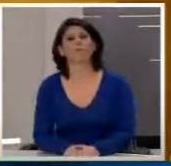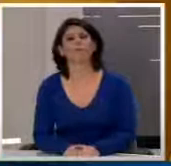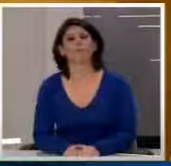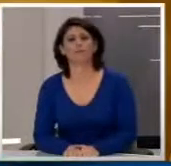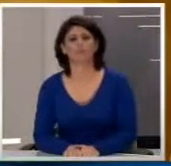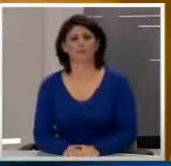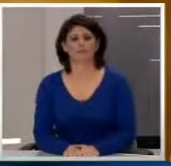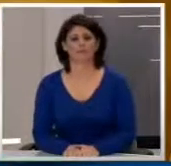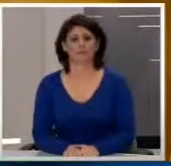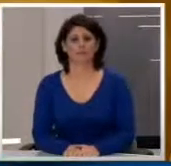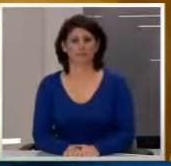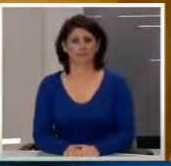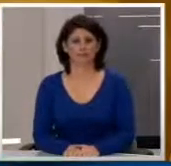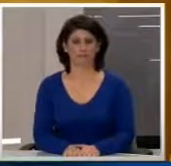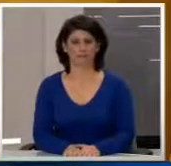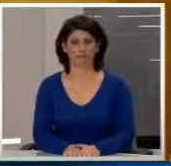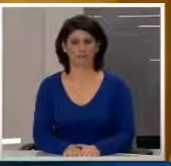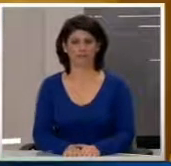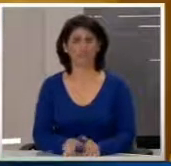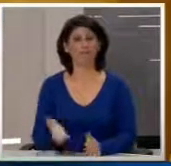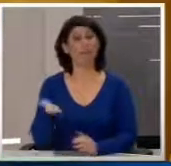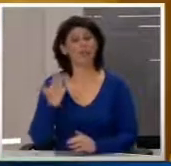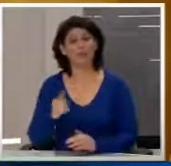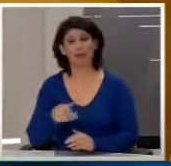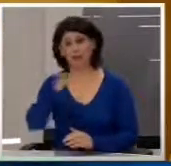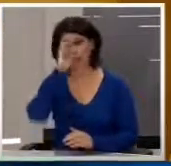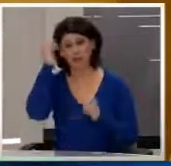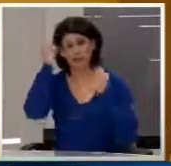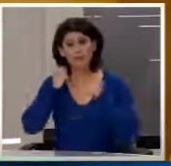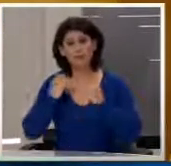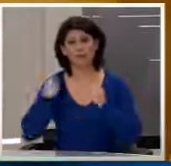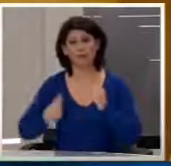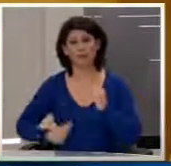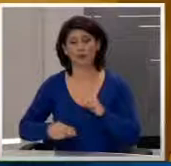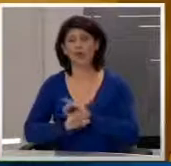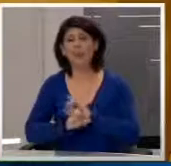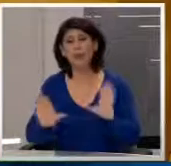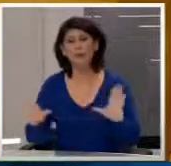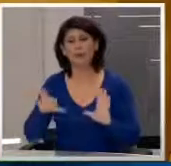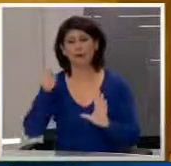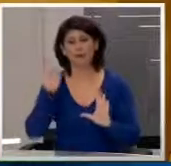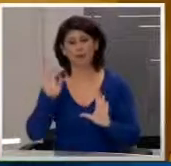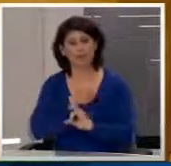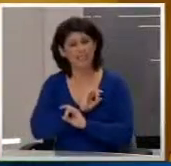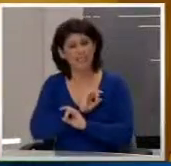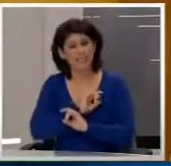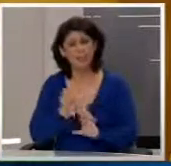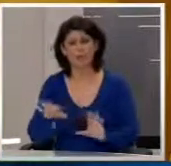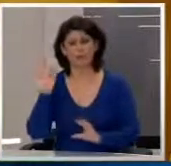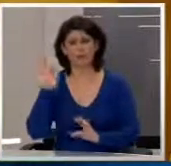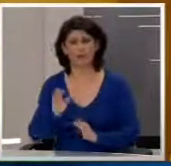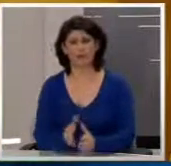δεν υπάρχει βλάβη του δημοσίου σε καμία περίπτωση. Μα σε καμία